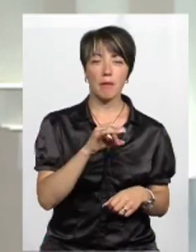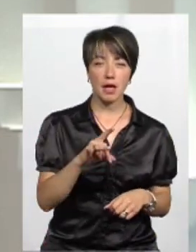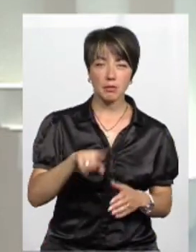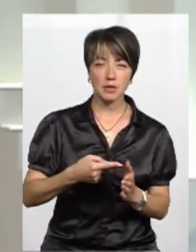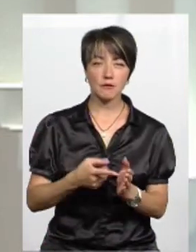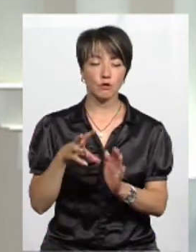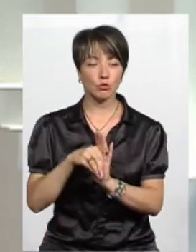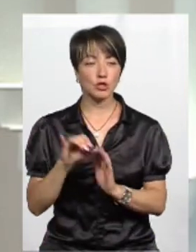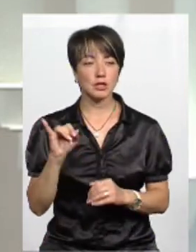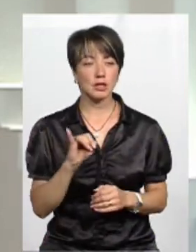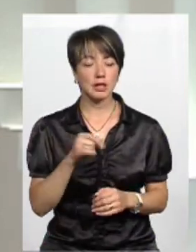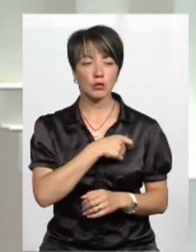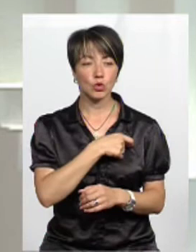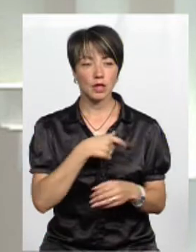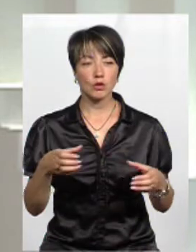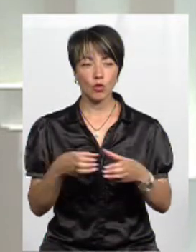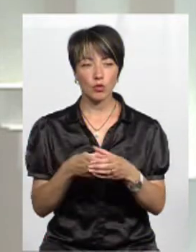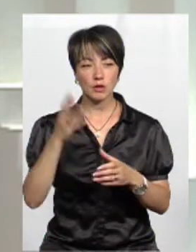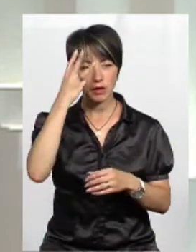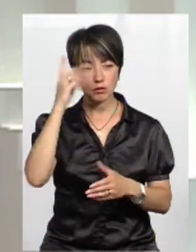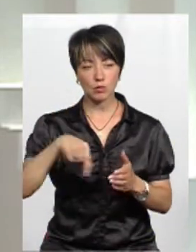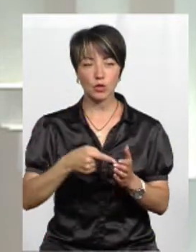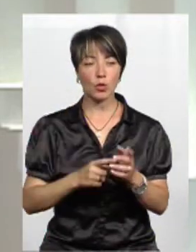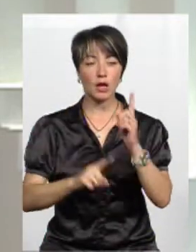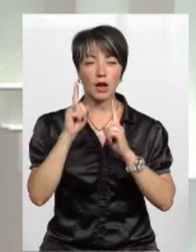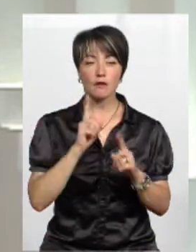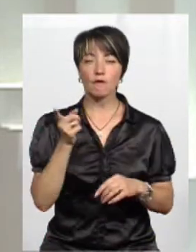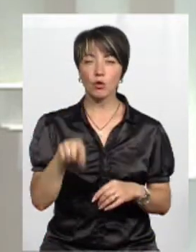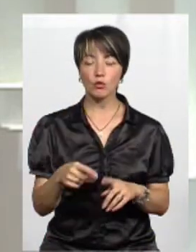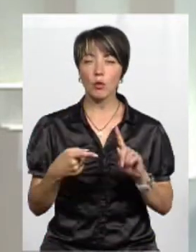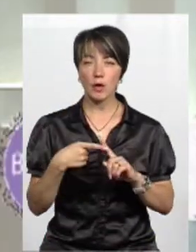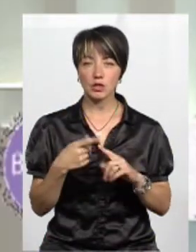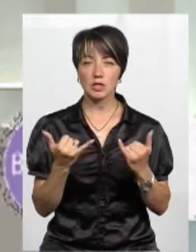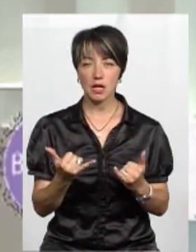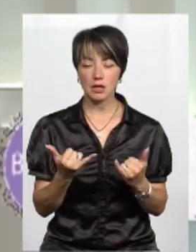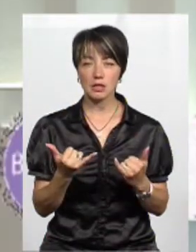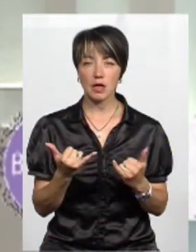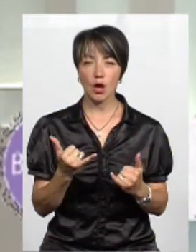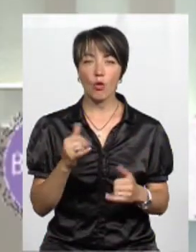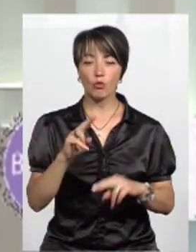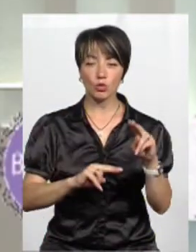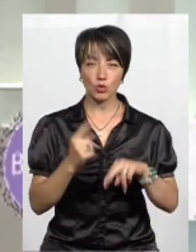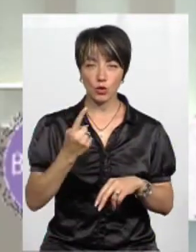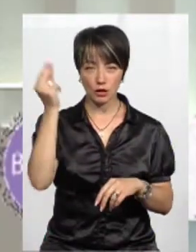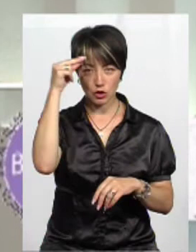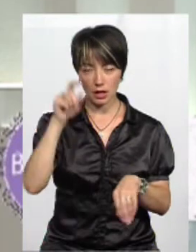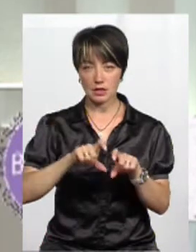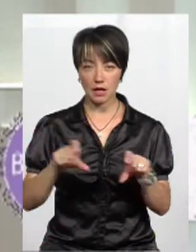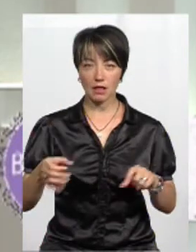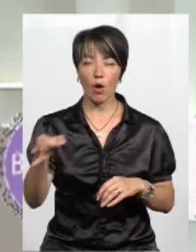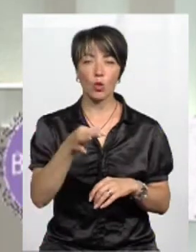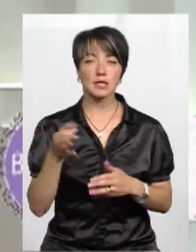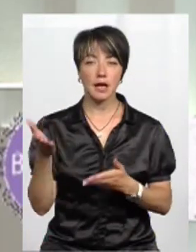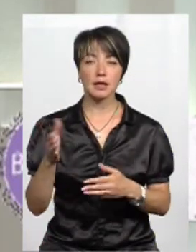міста, і в тому числі і депутатський корпус Хмельницької міської ради, в тому, що, по-перше, зараз будується один навчальний заклад